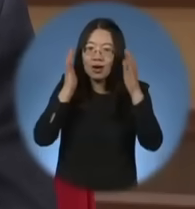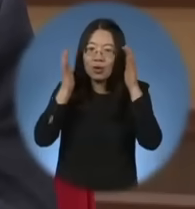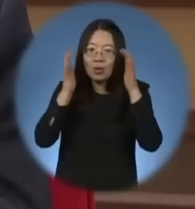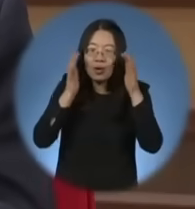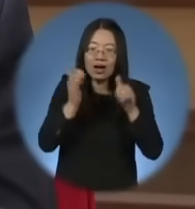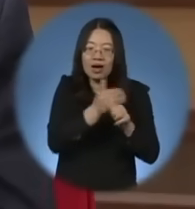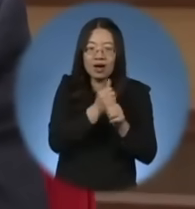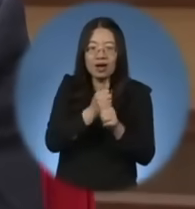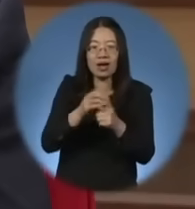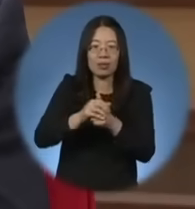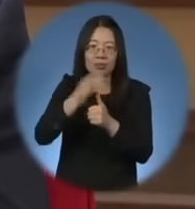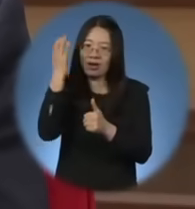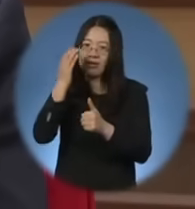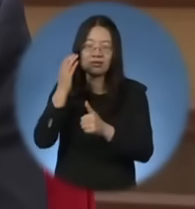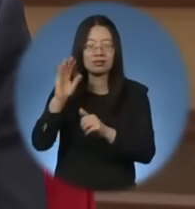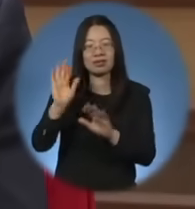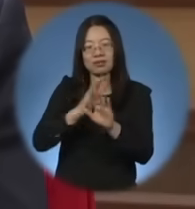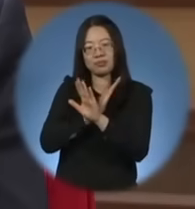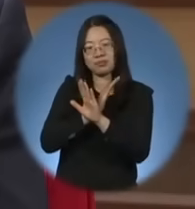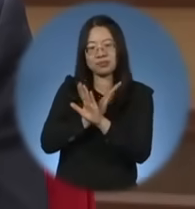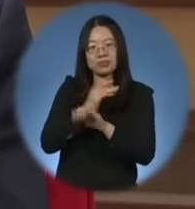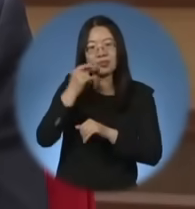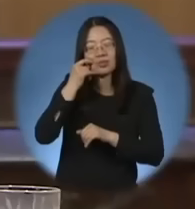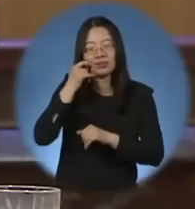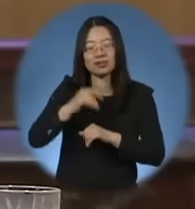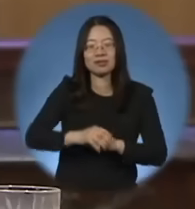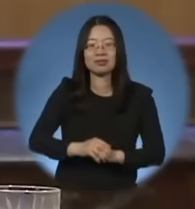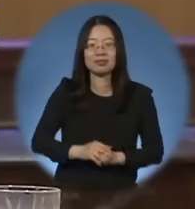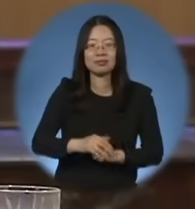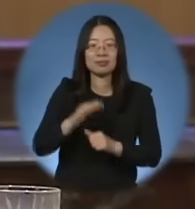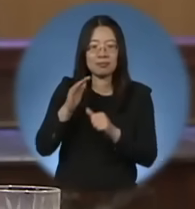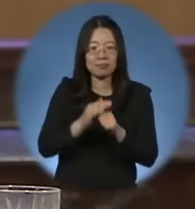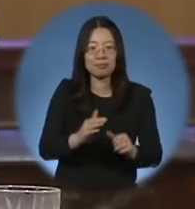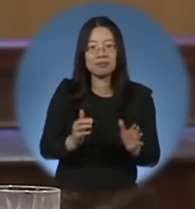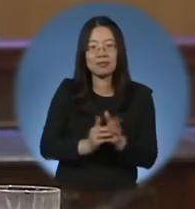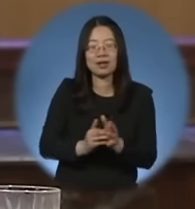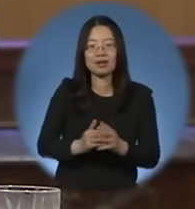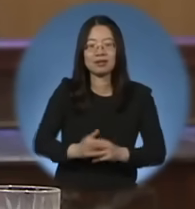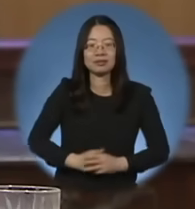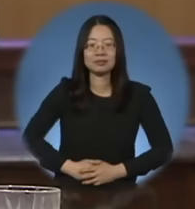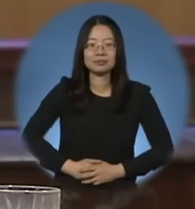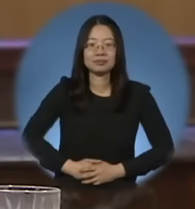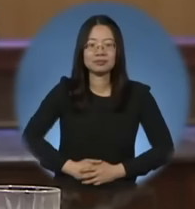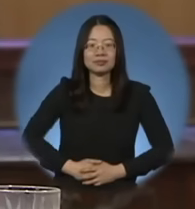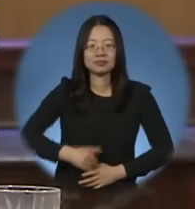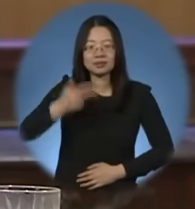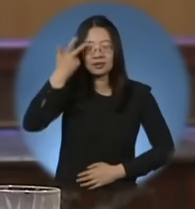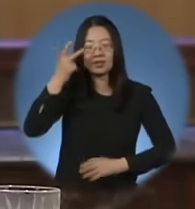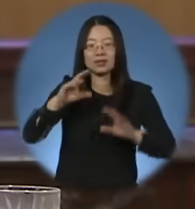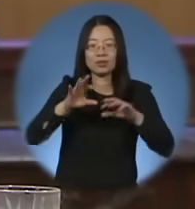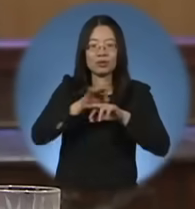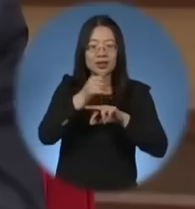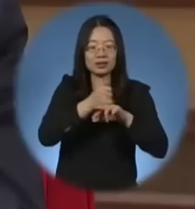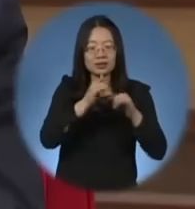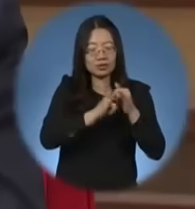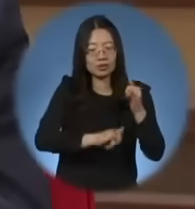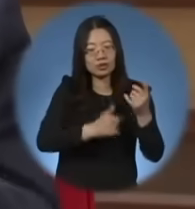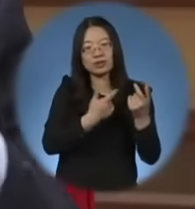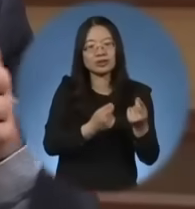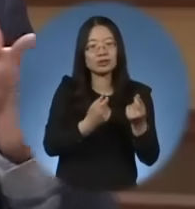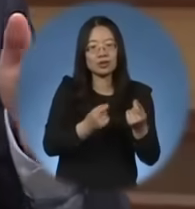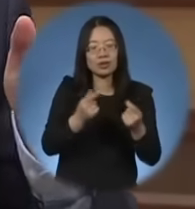혼란을 잡아서 해방시킨 거 아니었고 못했죠 못했죠 또한 저 조선 왕조는